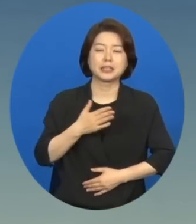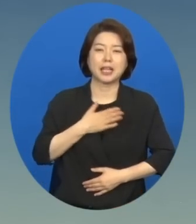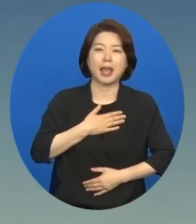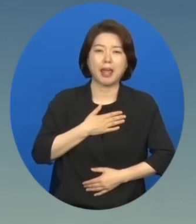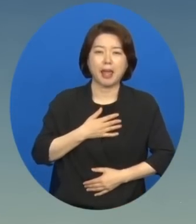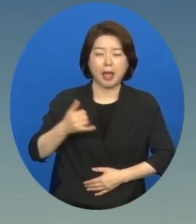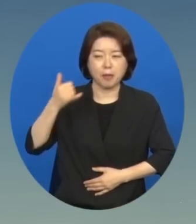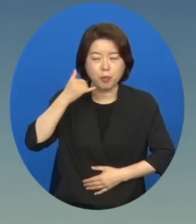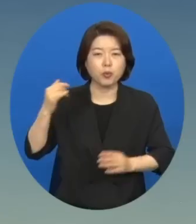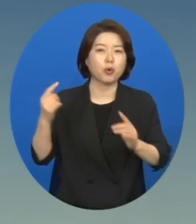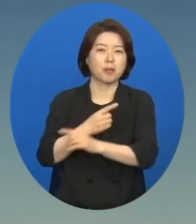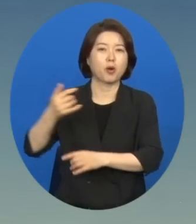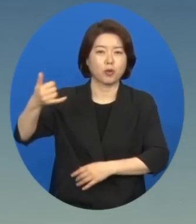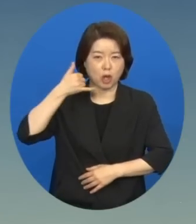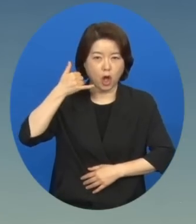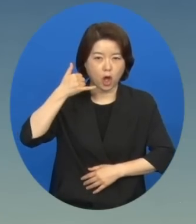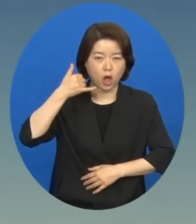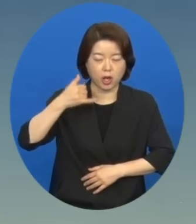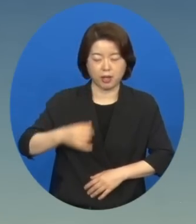내선번호로 바꿔주신 거예요.